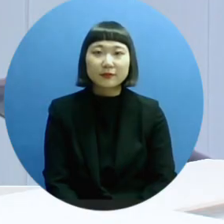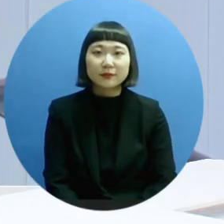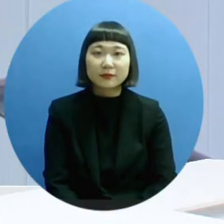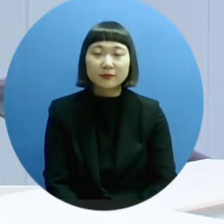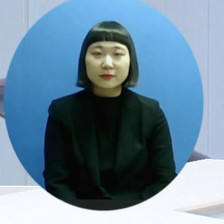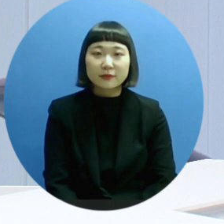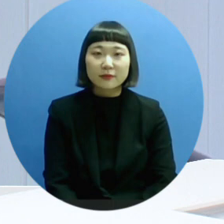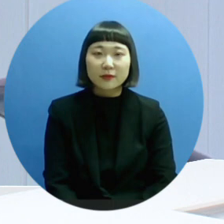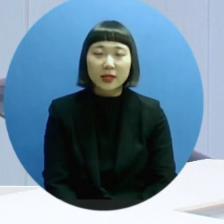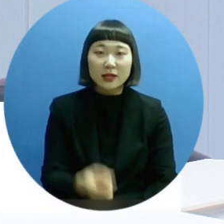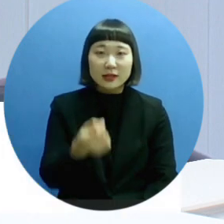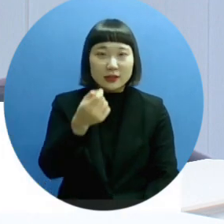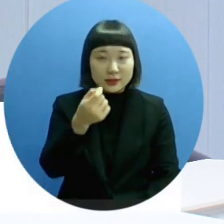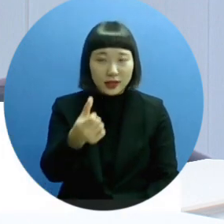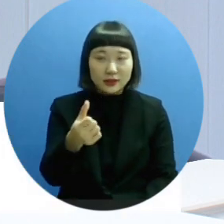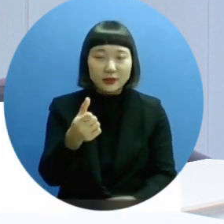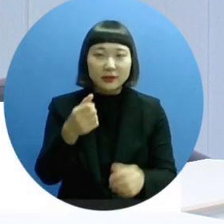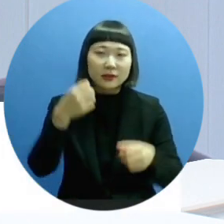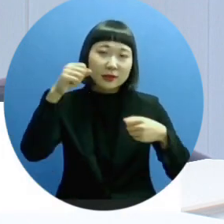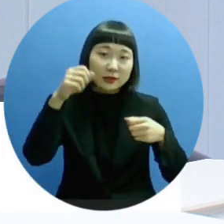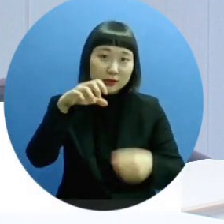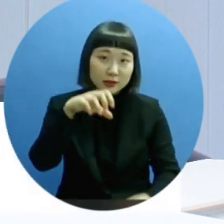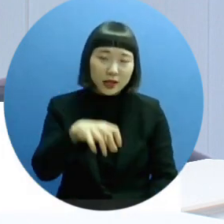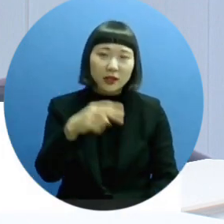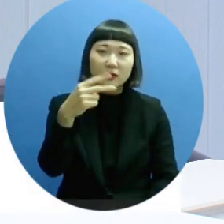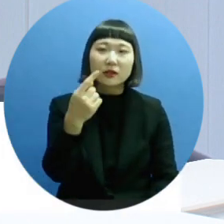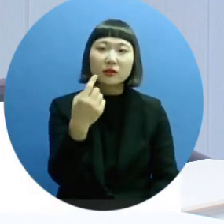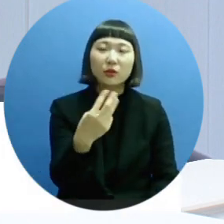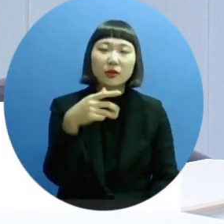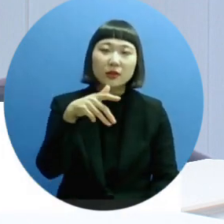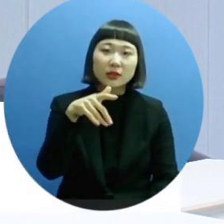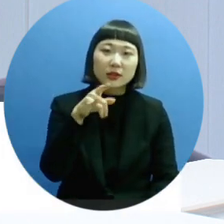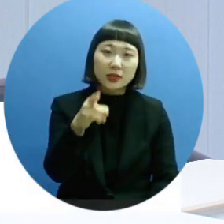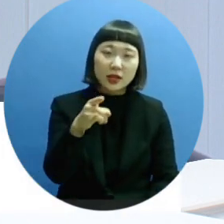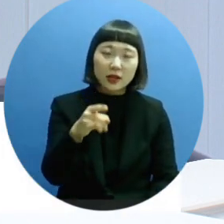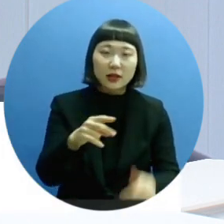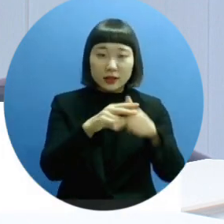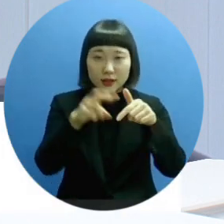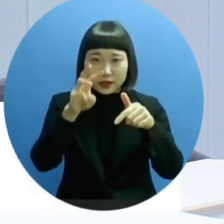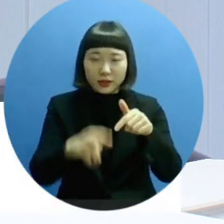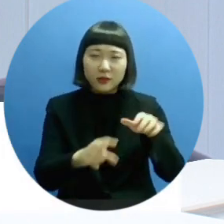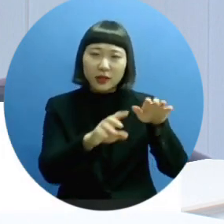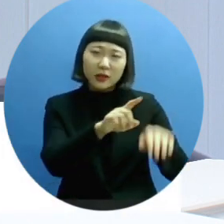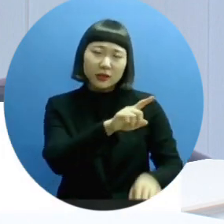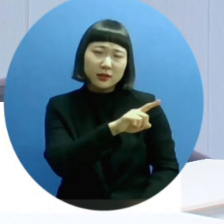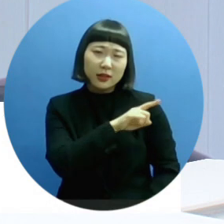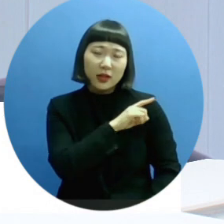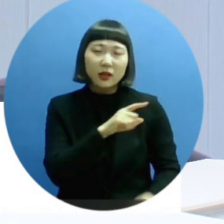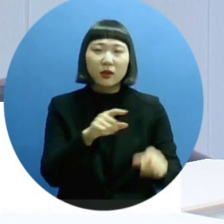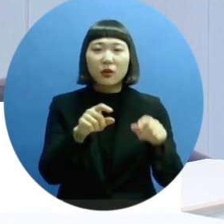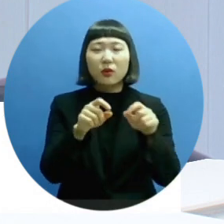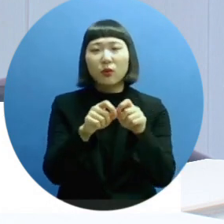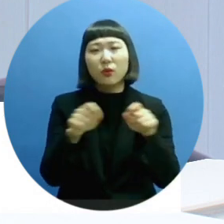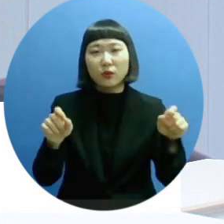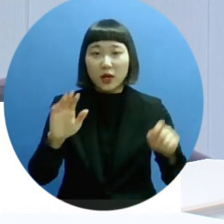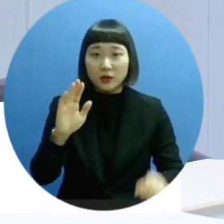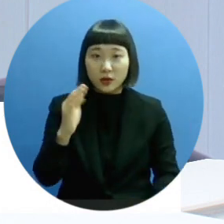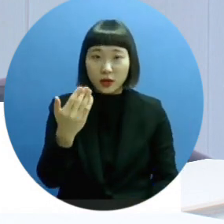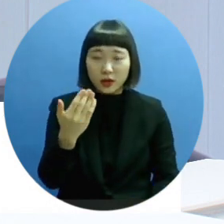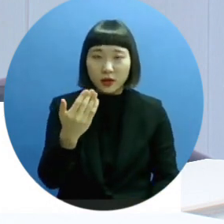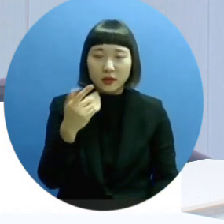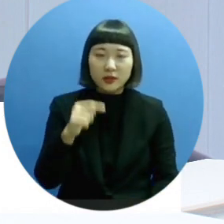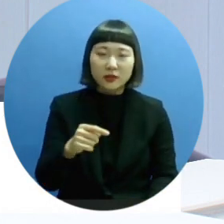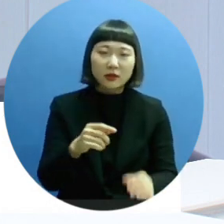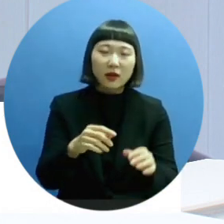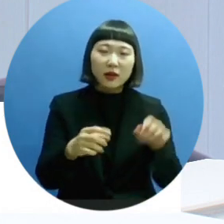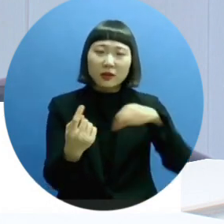작은 극장 돌체는 인천에서 가장 오래된 소극장인데요. 경영난을 겪어오다 구청의 지원으로 운영을 이어오고